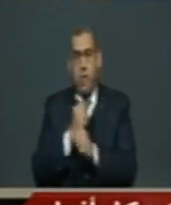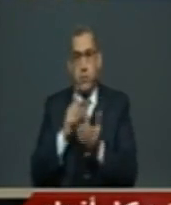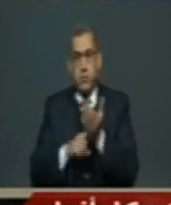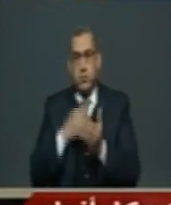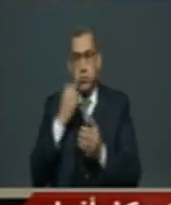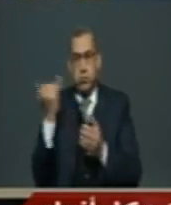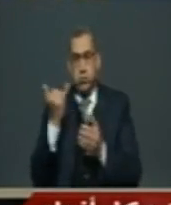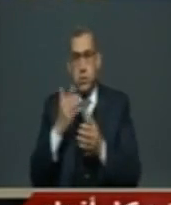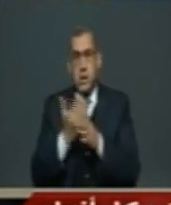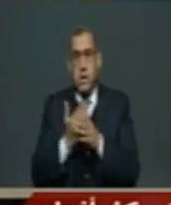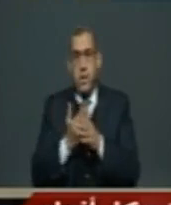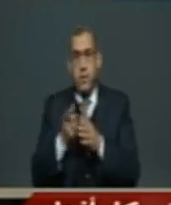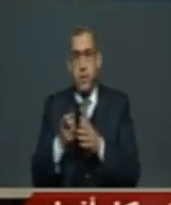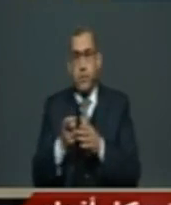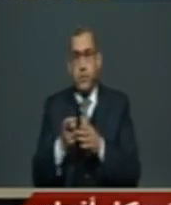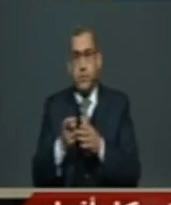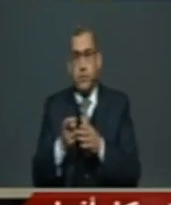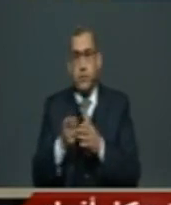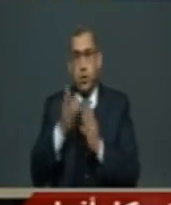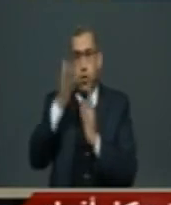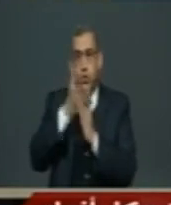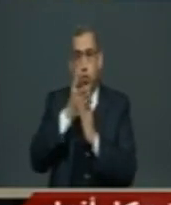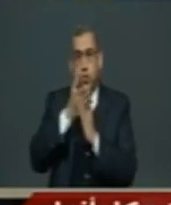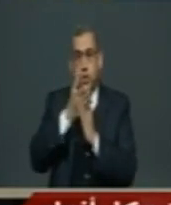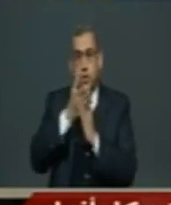لسبب النص الثاني من